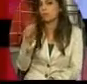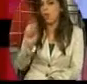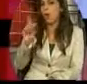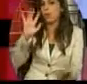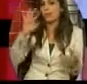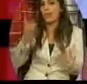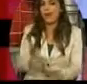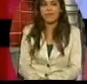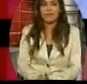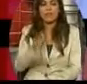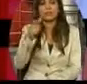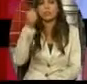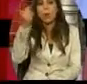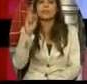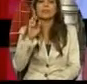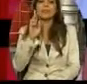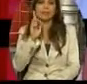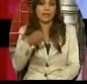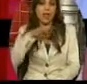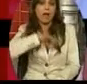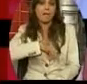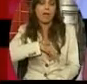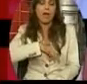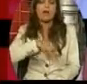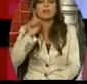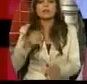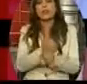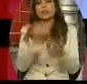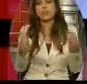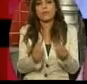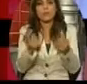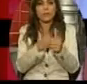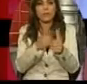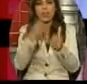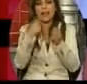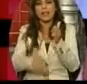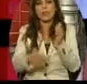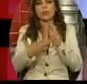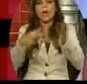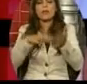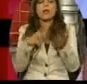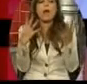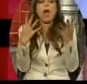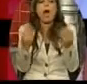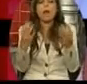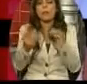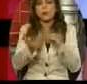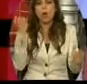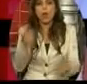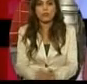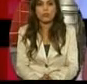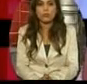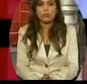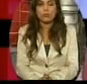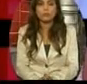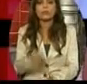סוכן אמור להרוויח, ובשביל שהוא ירוויח הוא צריך לעשות כמה דברים. הוא צריך לקנות חדרים בכמות גדולה מראש,